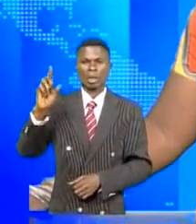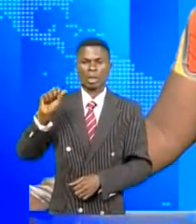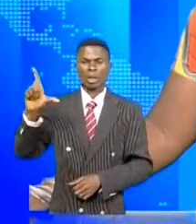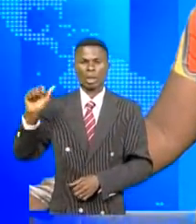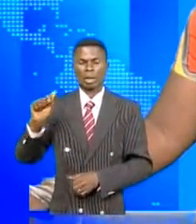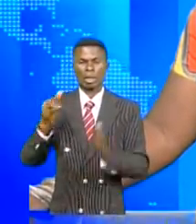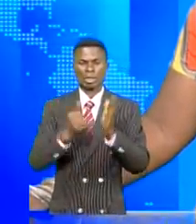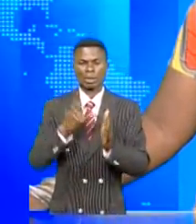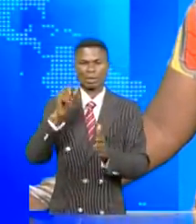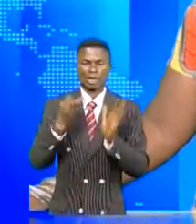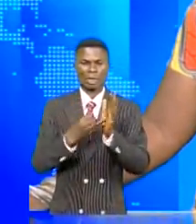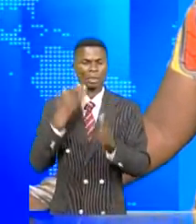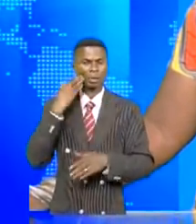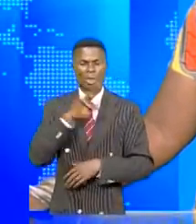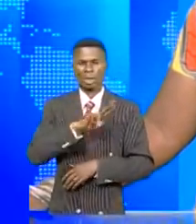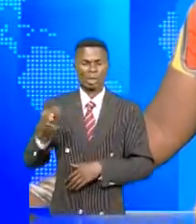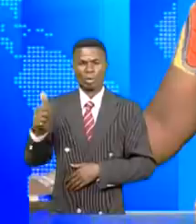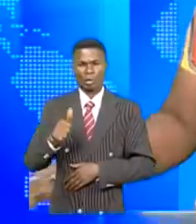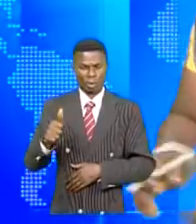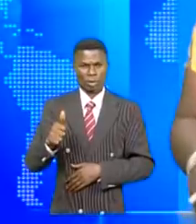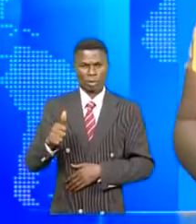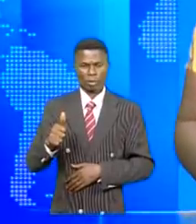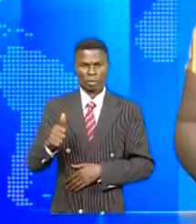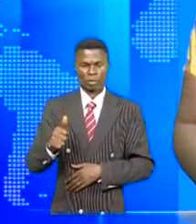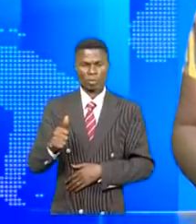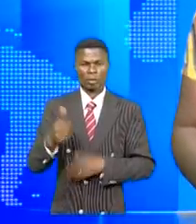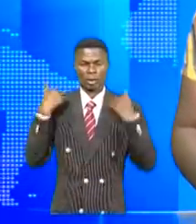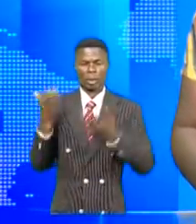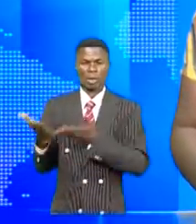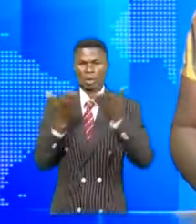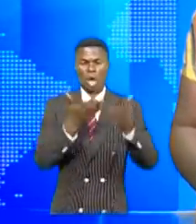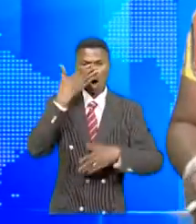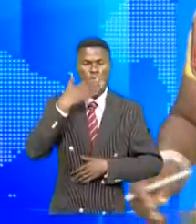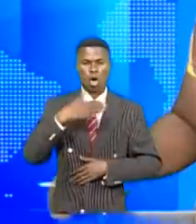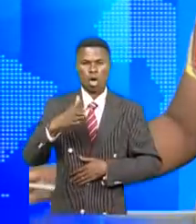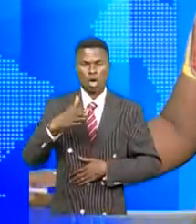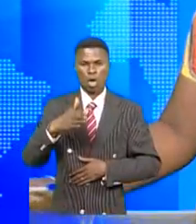27 mars 2021, élevé du corps de la morgue